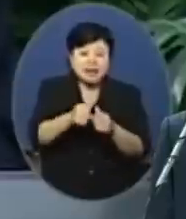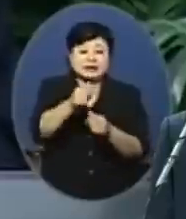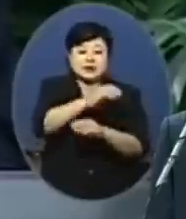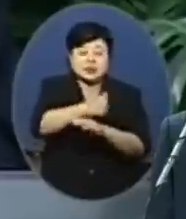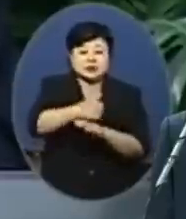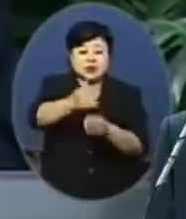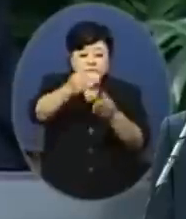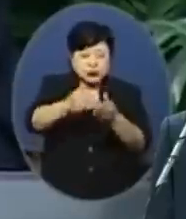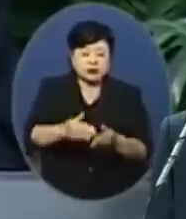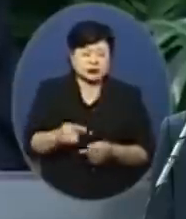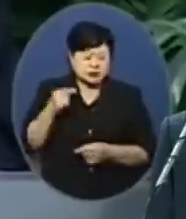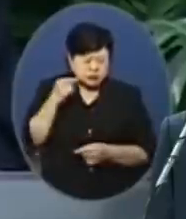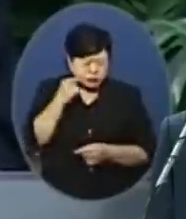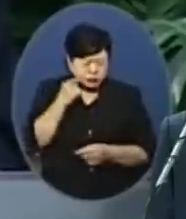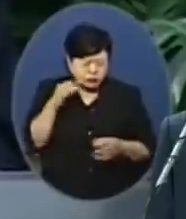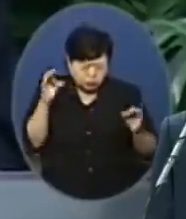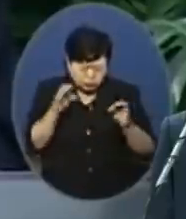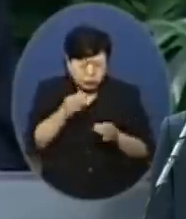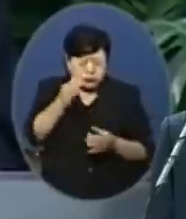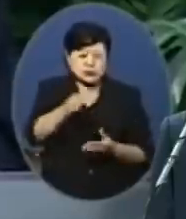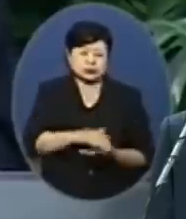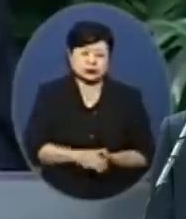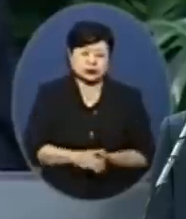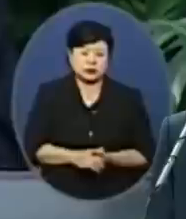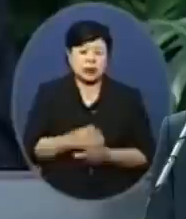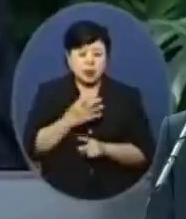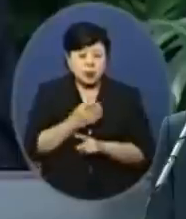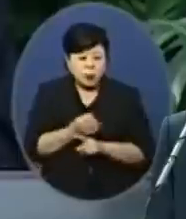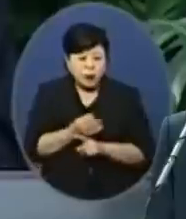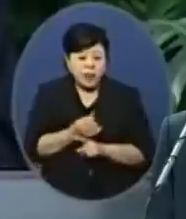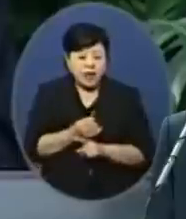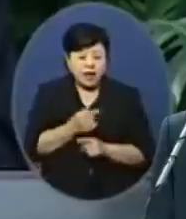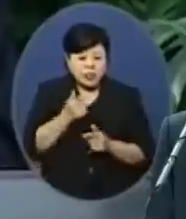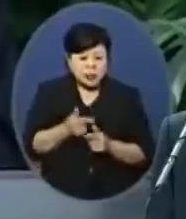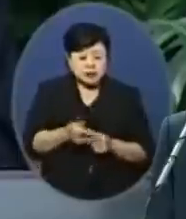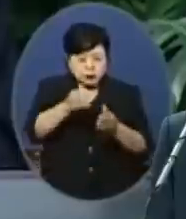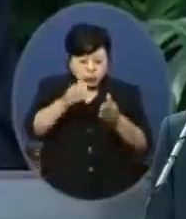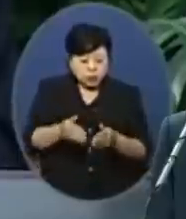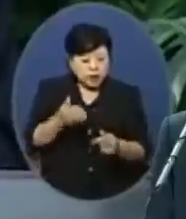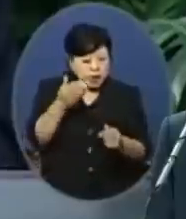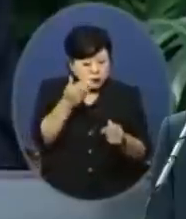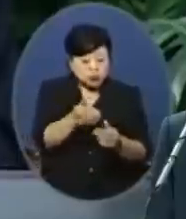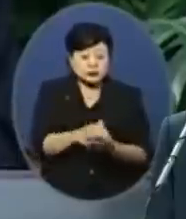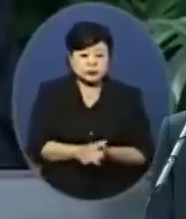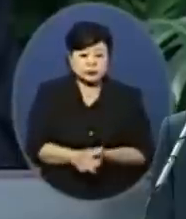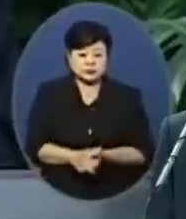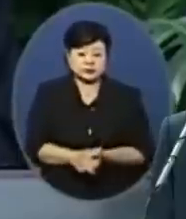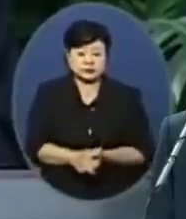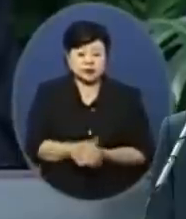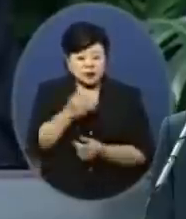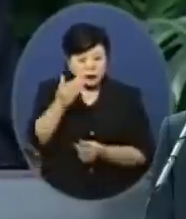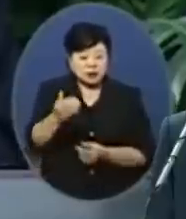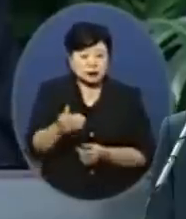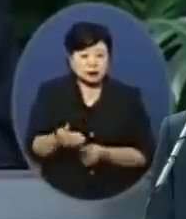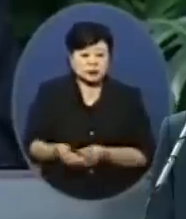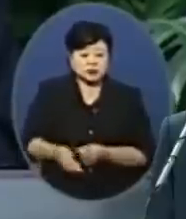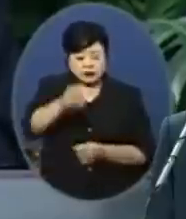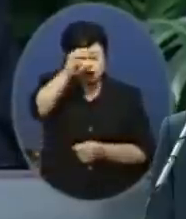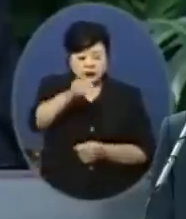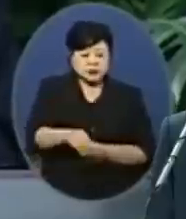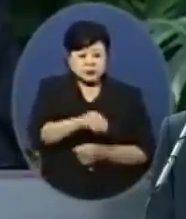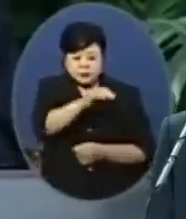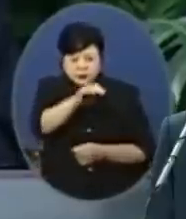그리스도를 통해서 독극물을 다 제하여 주시고 보배를 예수님을 통해서 우리에게 주시는 것입니다. 여러분은 갈보리